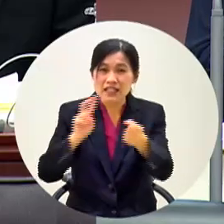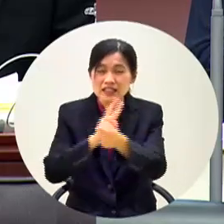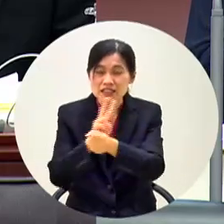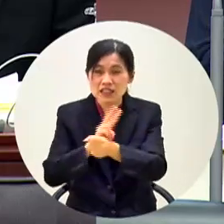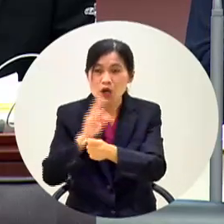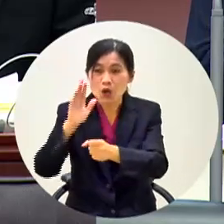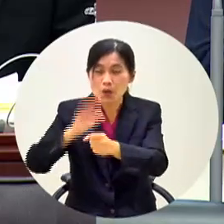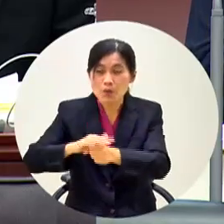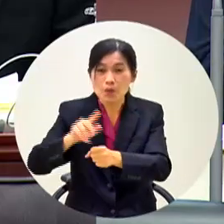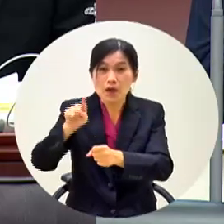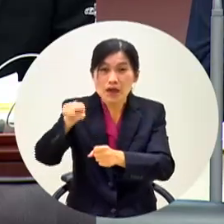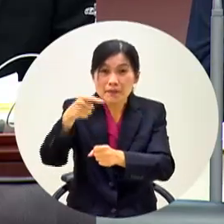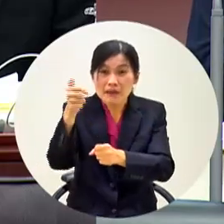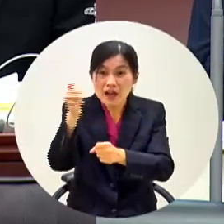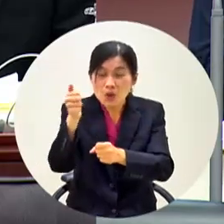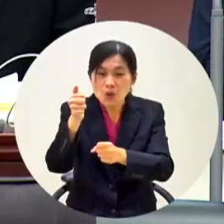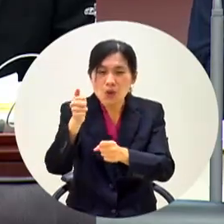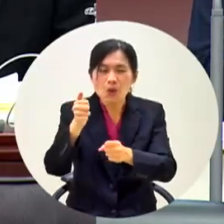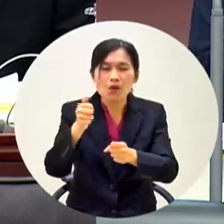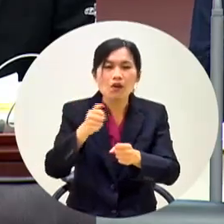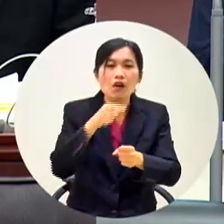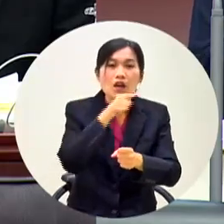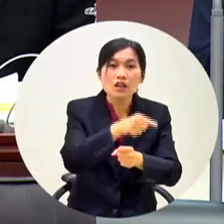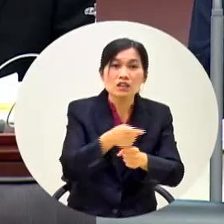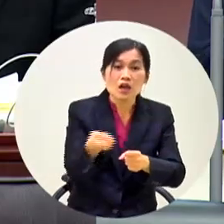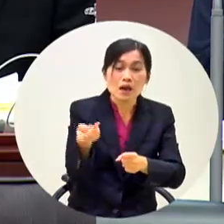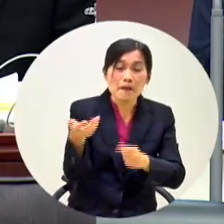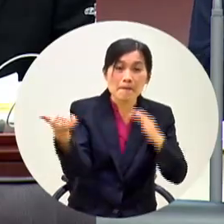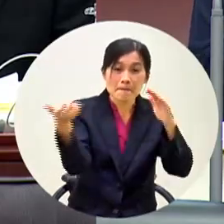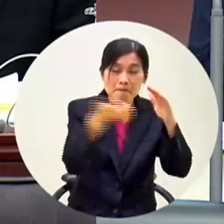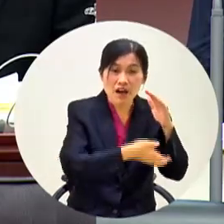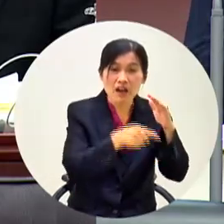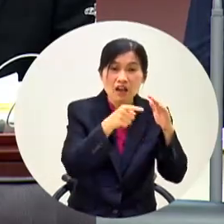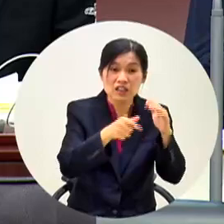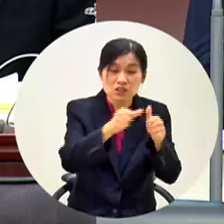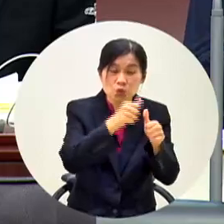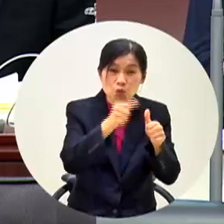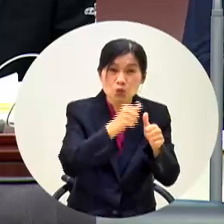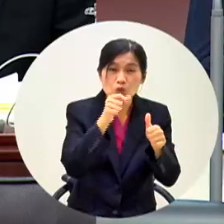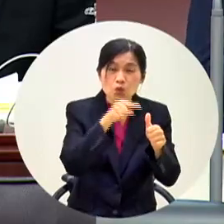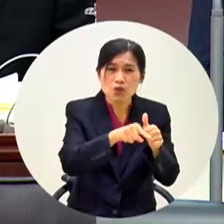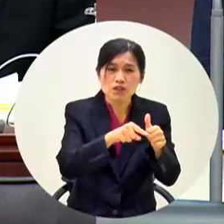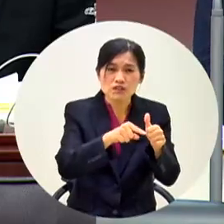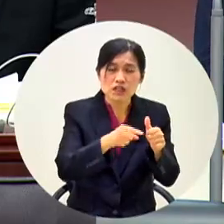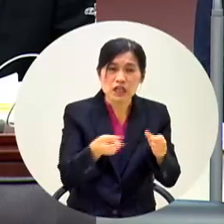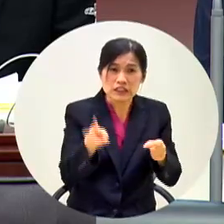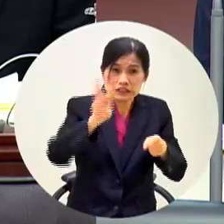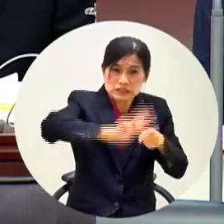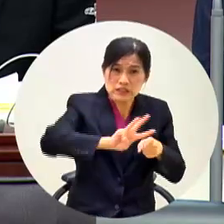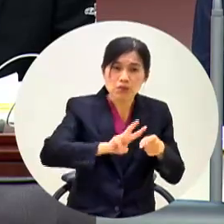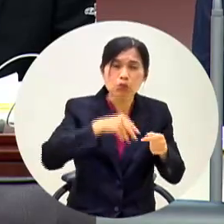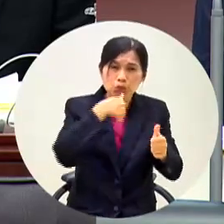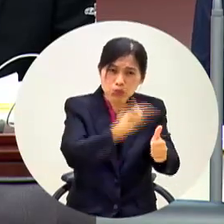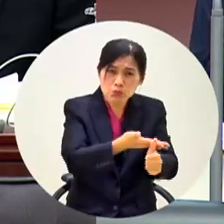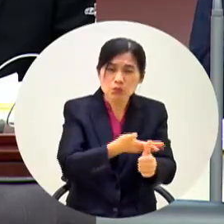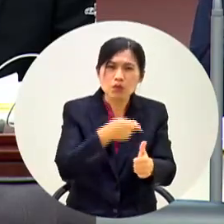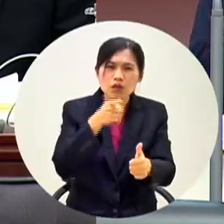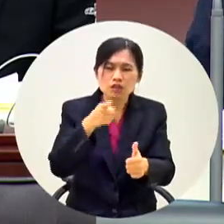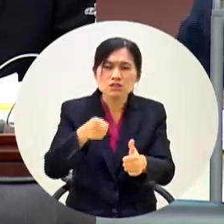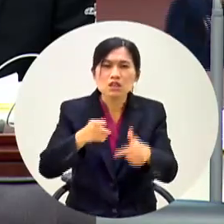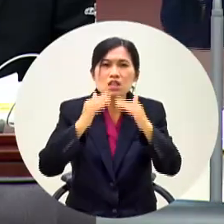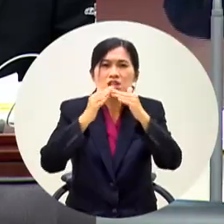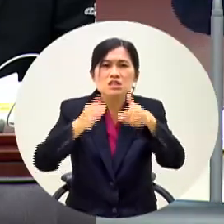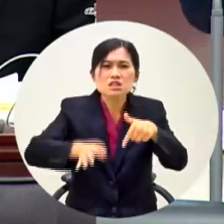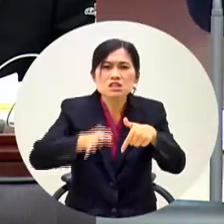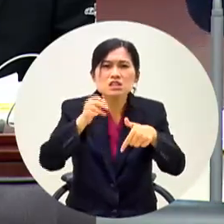的地方是300的地方，所以它容积已经加倍。那假如市价，我想陈议员很清楚嘛，市价现在